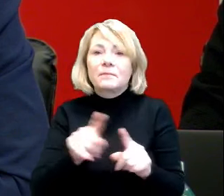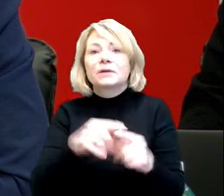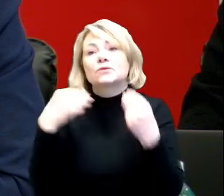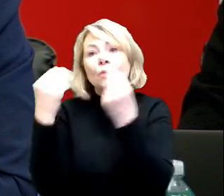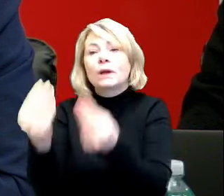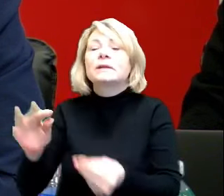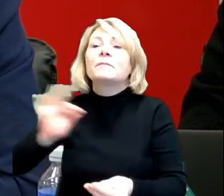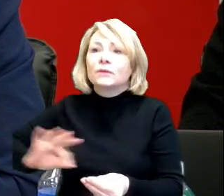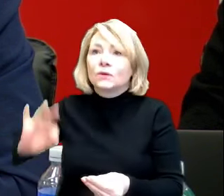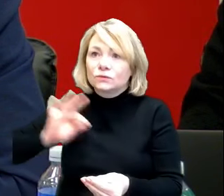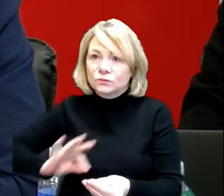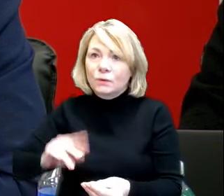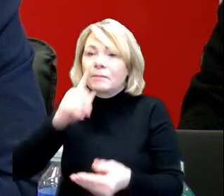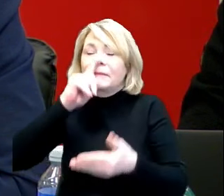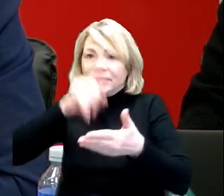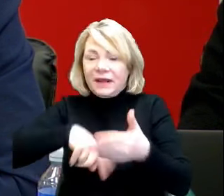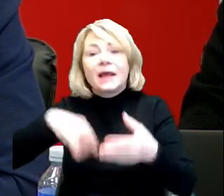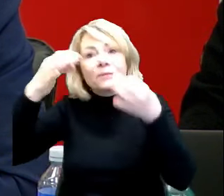teisę